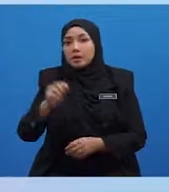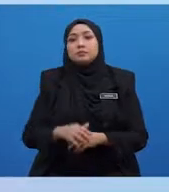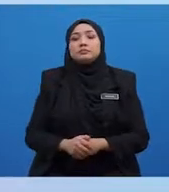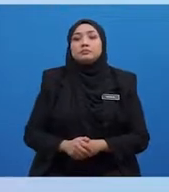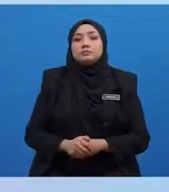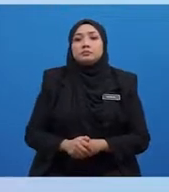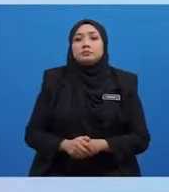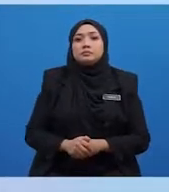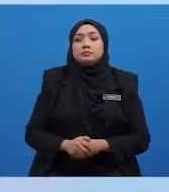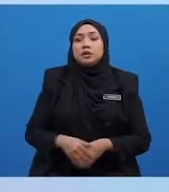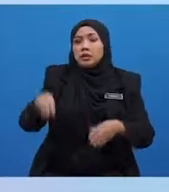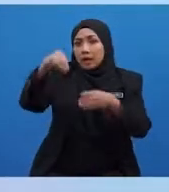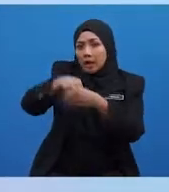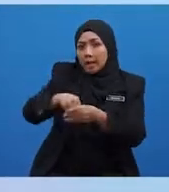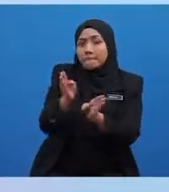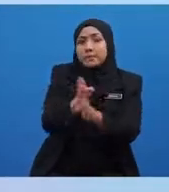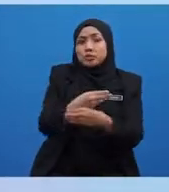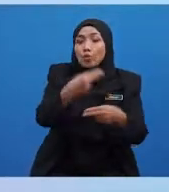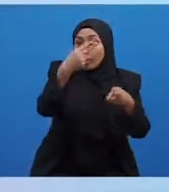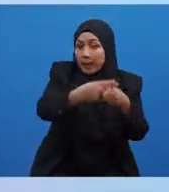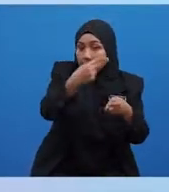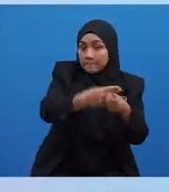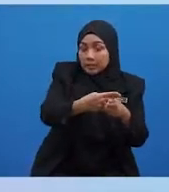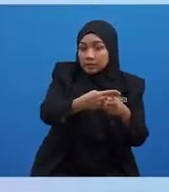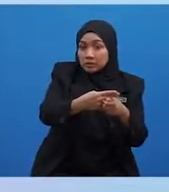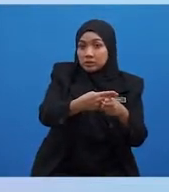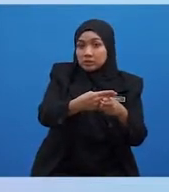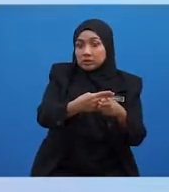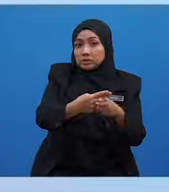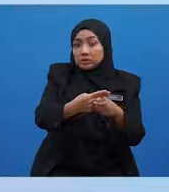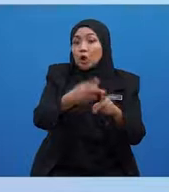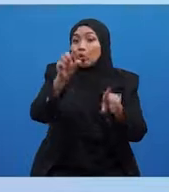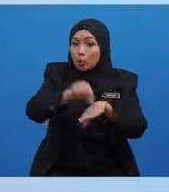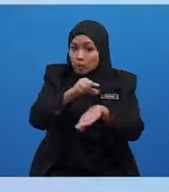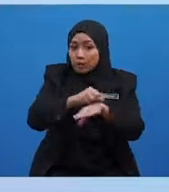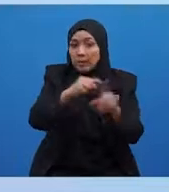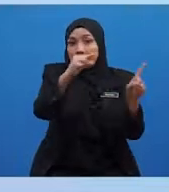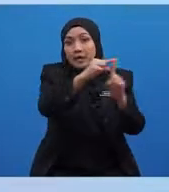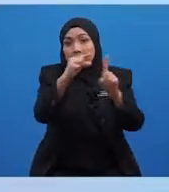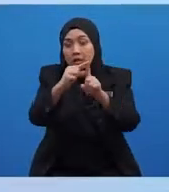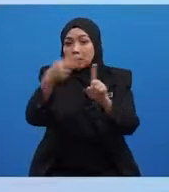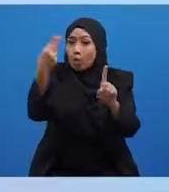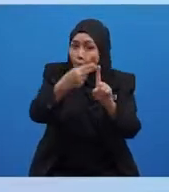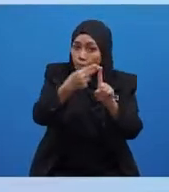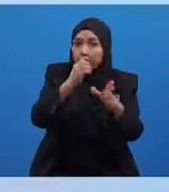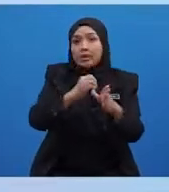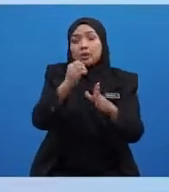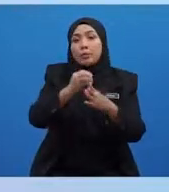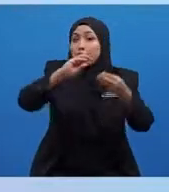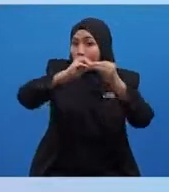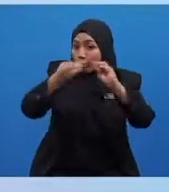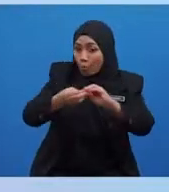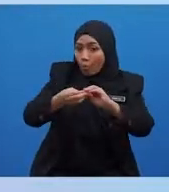Murid-murid, jenama bentuk nama atau brand name menggunakan perkataan, huruf atau nombor,